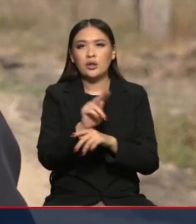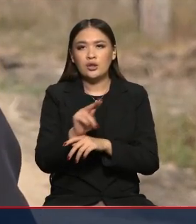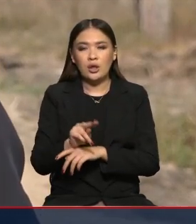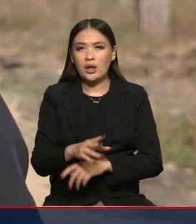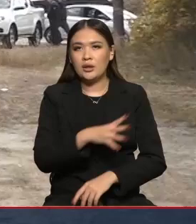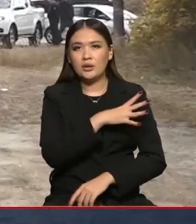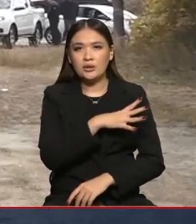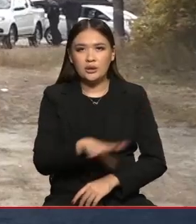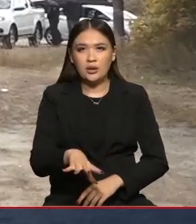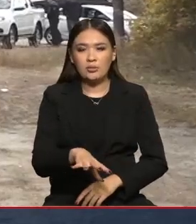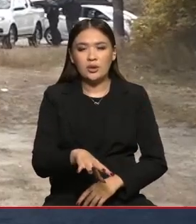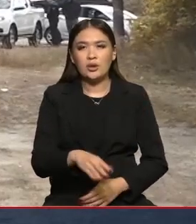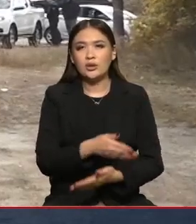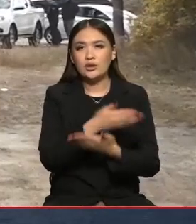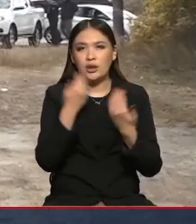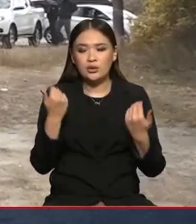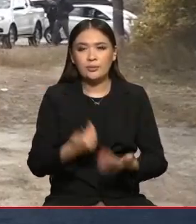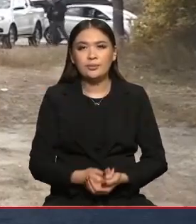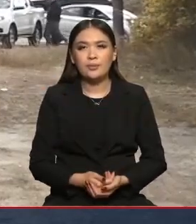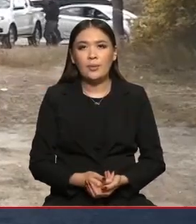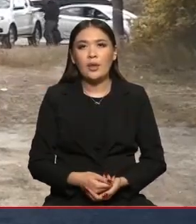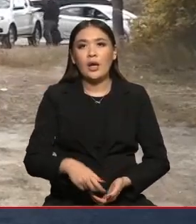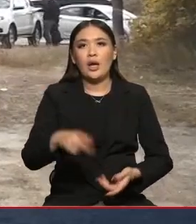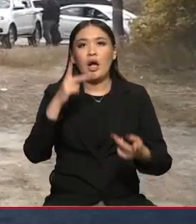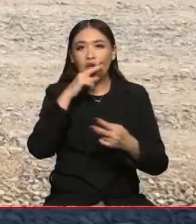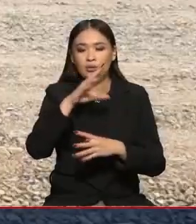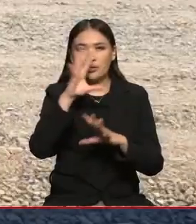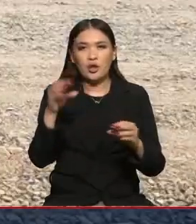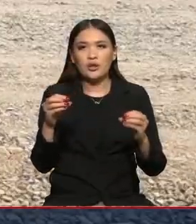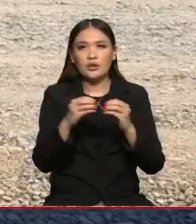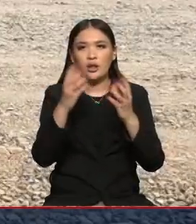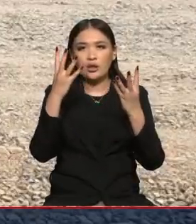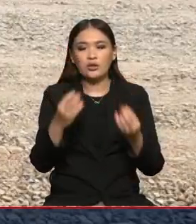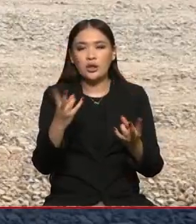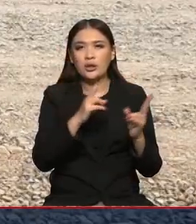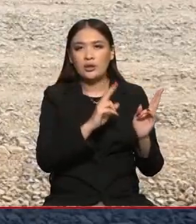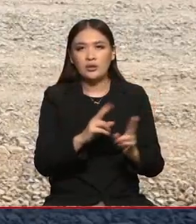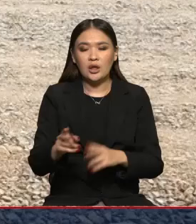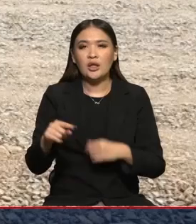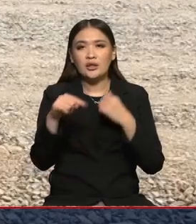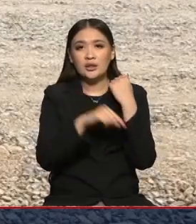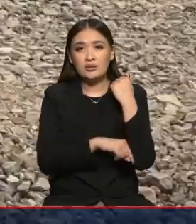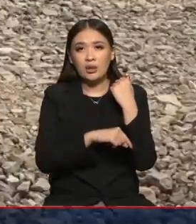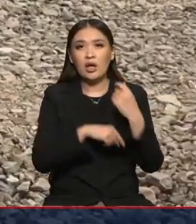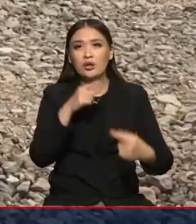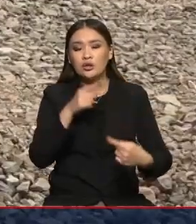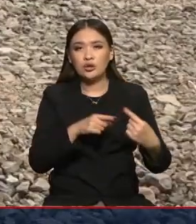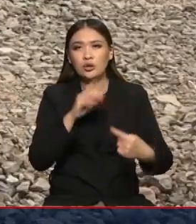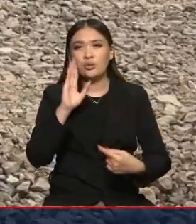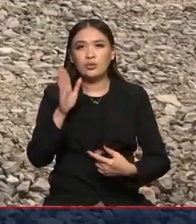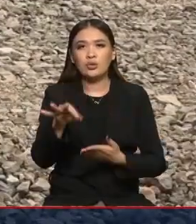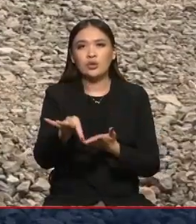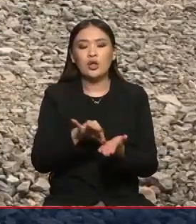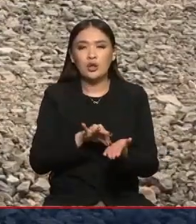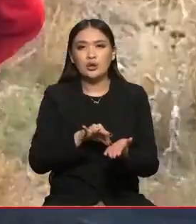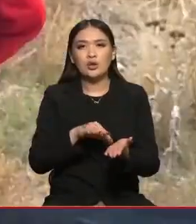жүргізіліп жатқан жоқ. Енді кеткен кемшілікті жоюға 10 күн уақыт беріледі. Орындалмаған жағдайда сыбайлас жемқорлықпен күрес мамандары жол салу